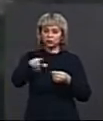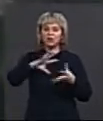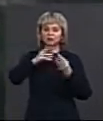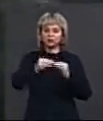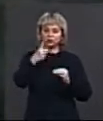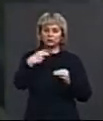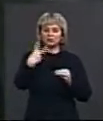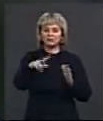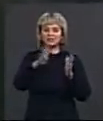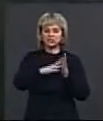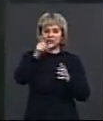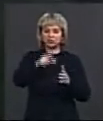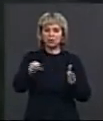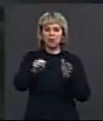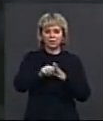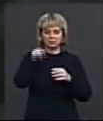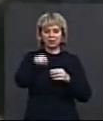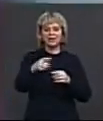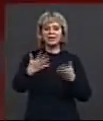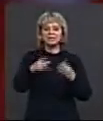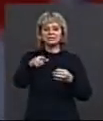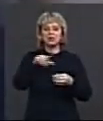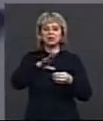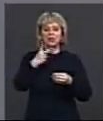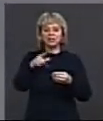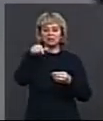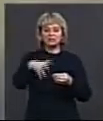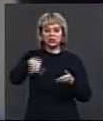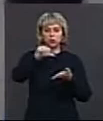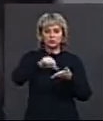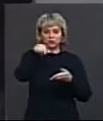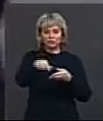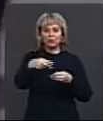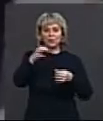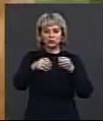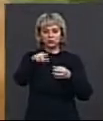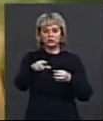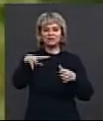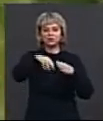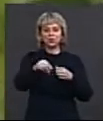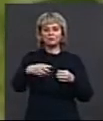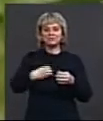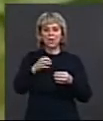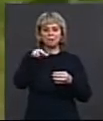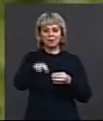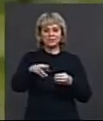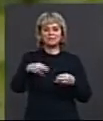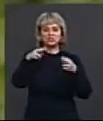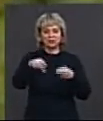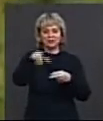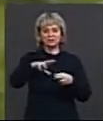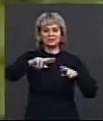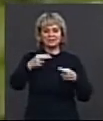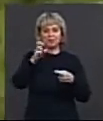итоге 129 человек погибло. И следком доказал участие сегодняшних подсудимых в том зверском теракте.